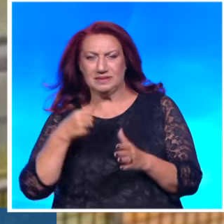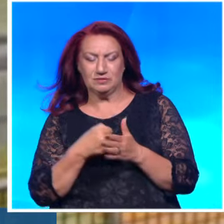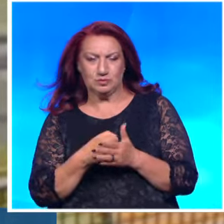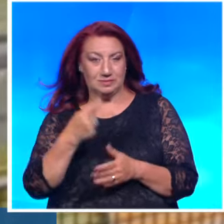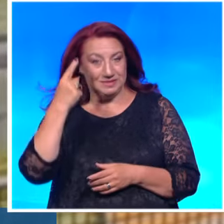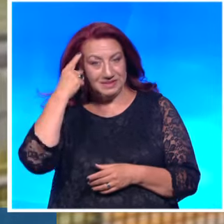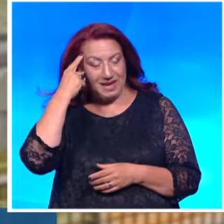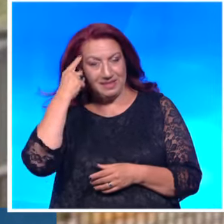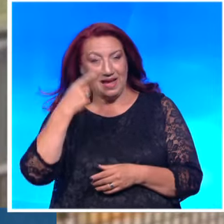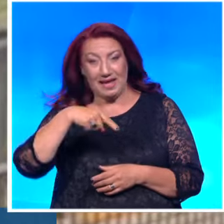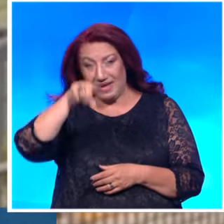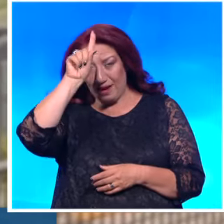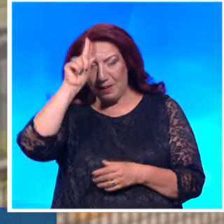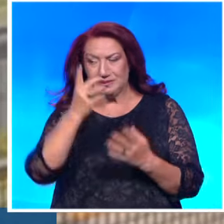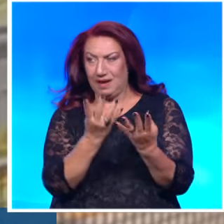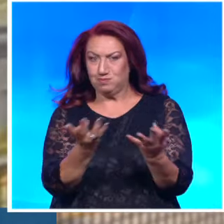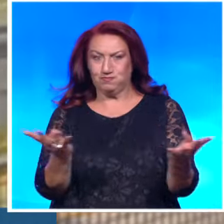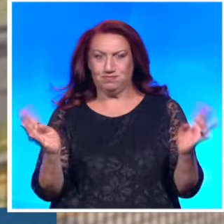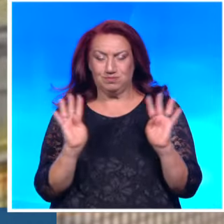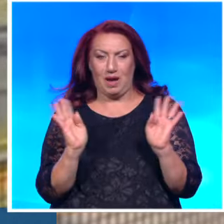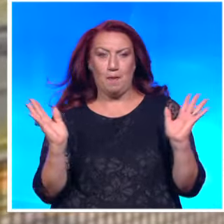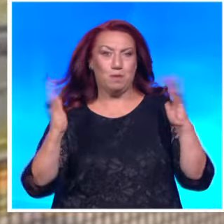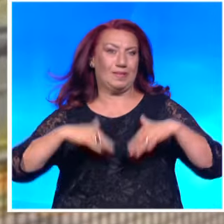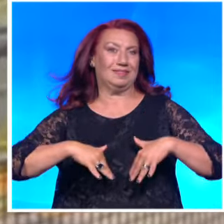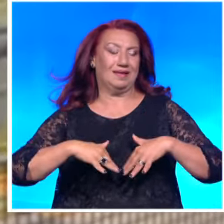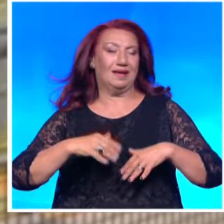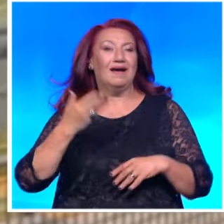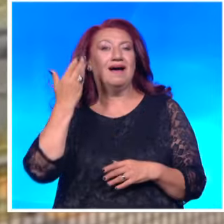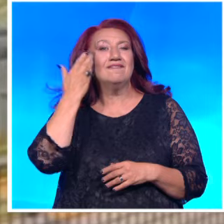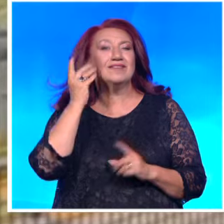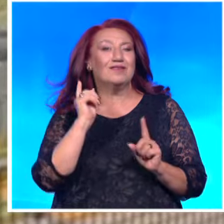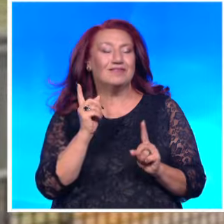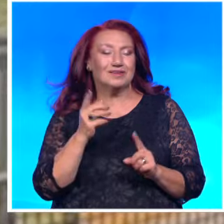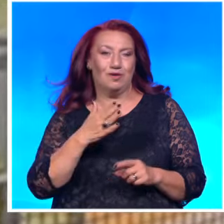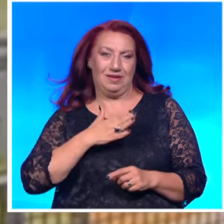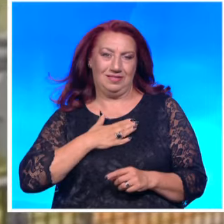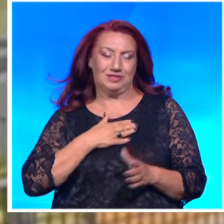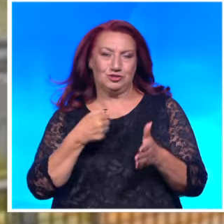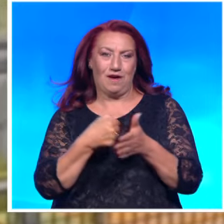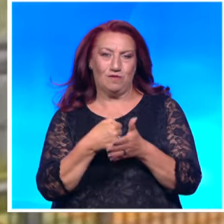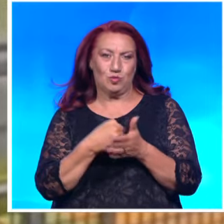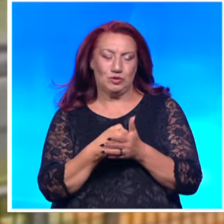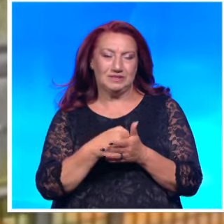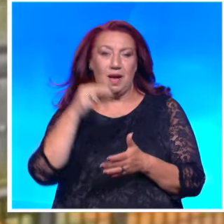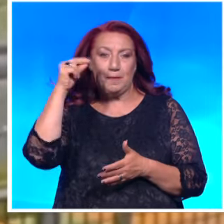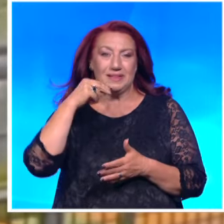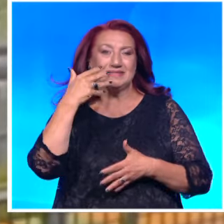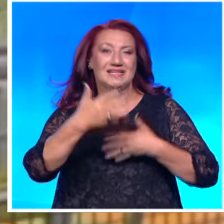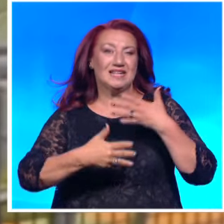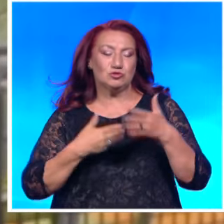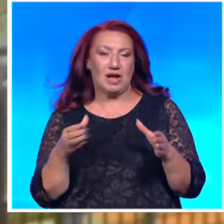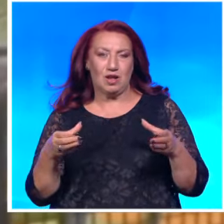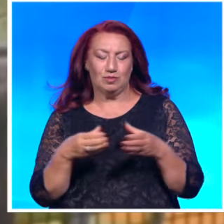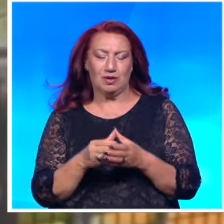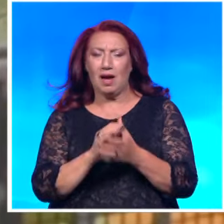стена падна, а за това бяха виновните всичките от нашия национален отбор. Искам да ви поздравя с този